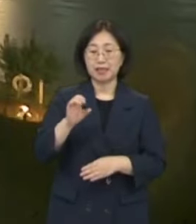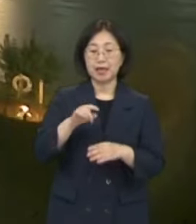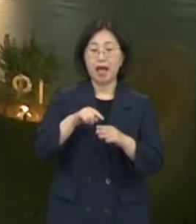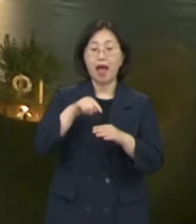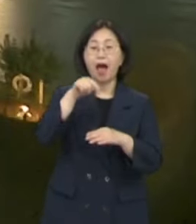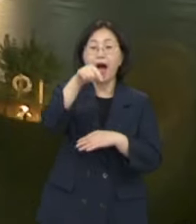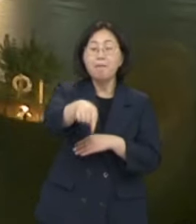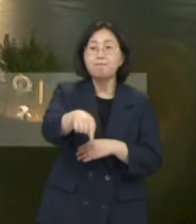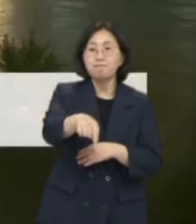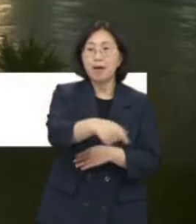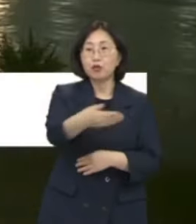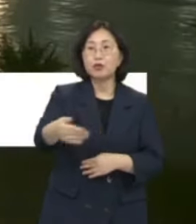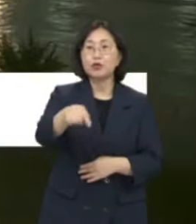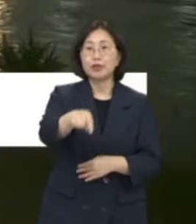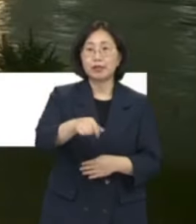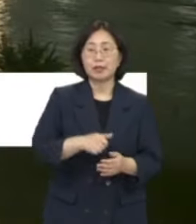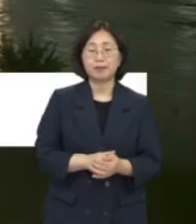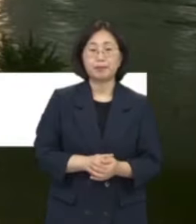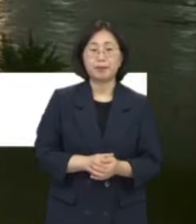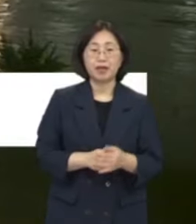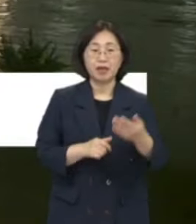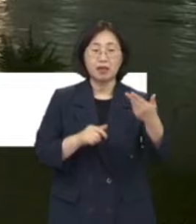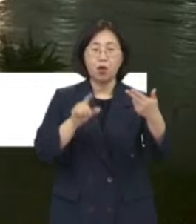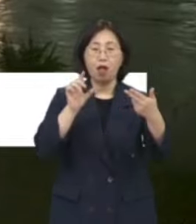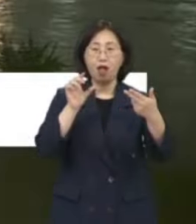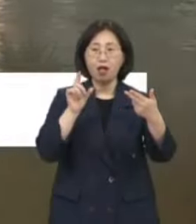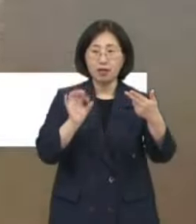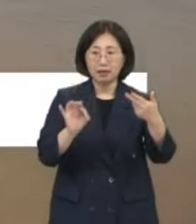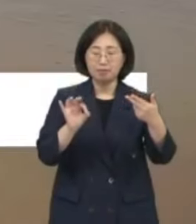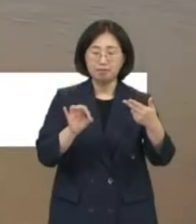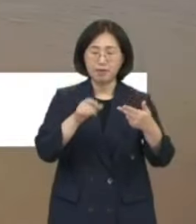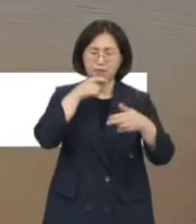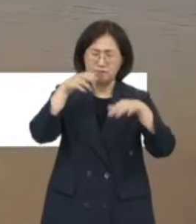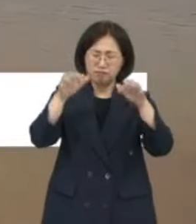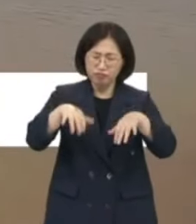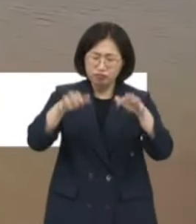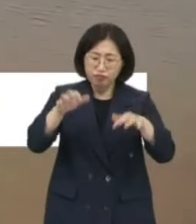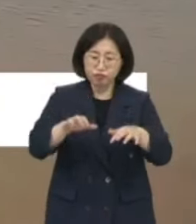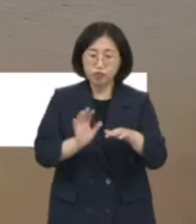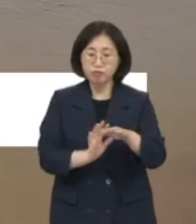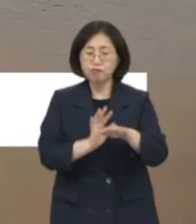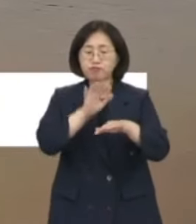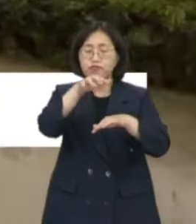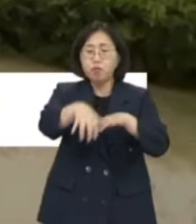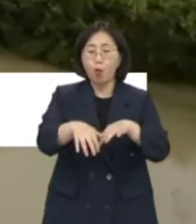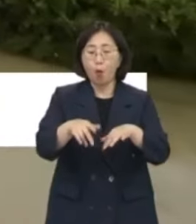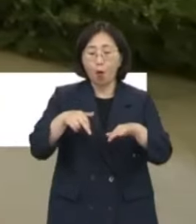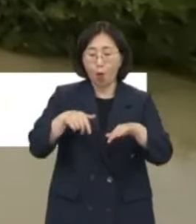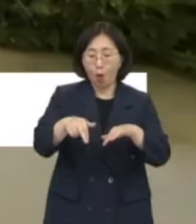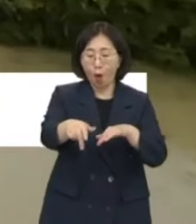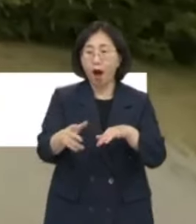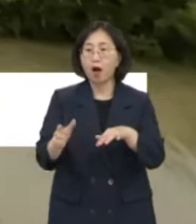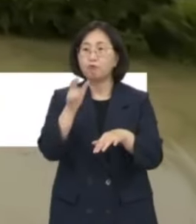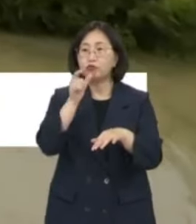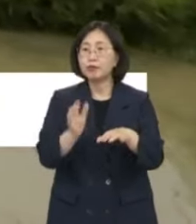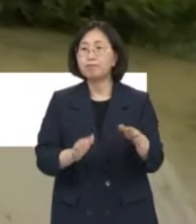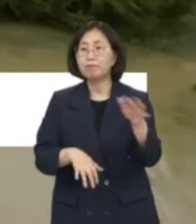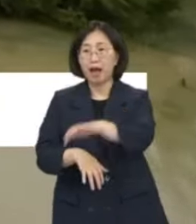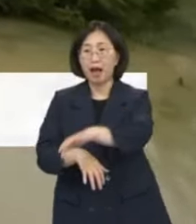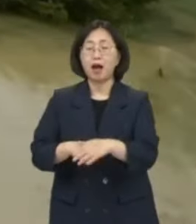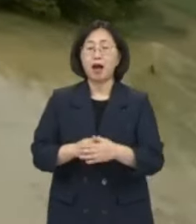쏟아진 지난 10일 새벽, 갑천 물이 넘치기 시작하더니 순식간에 산책로를 뒤덮습니다. 불과 6시간